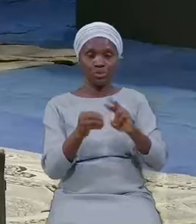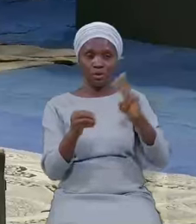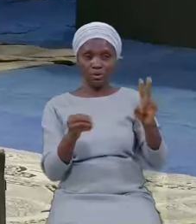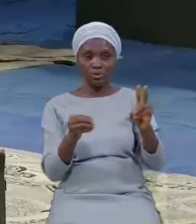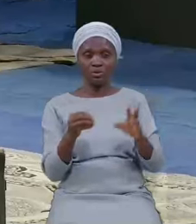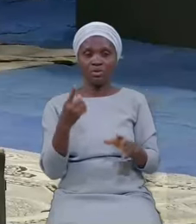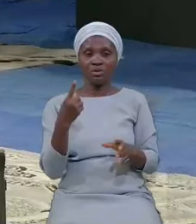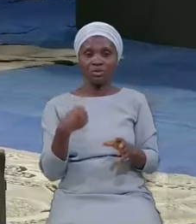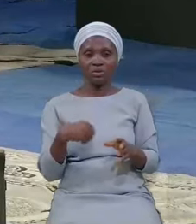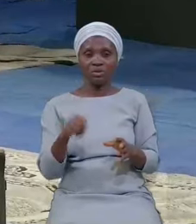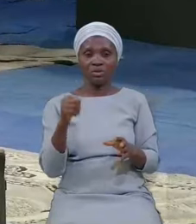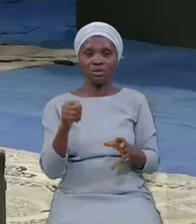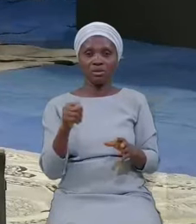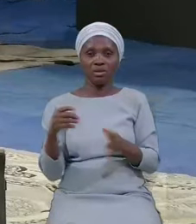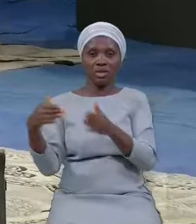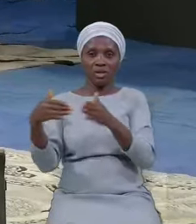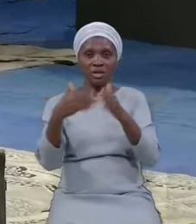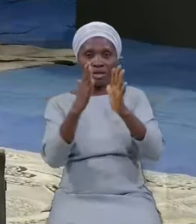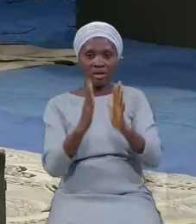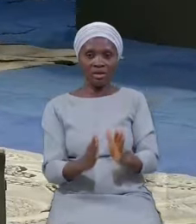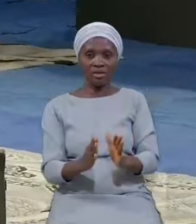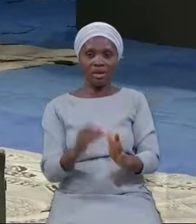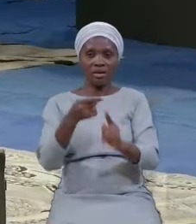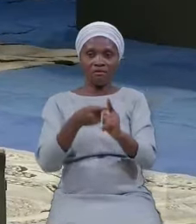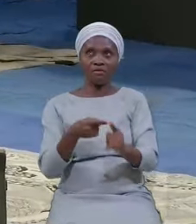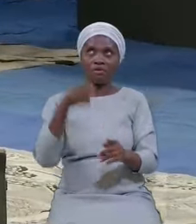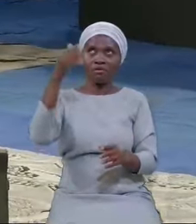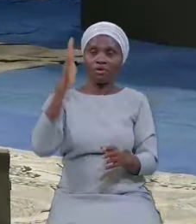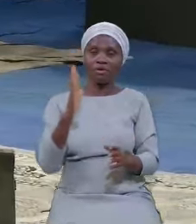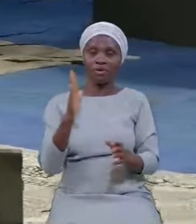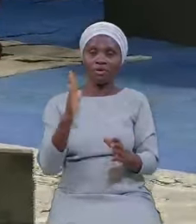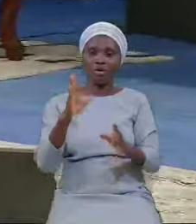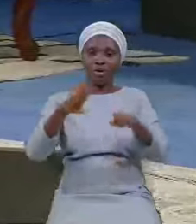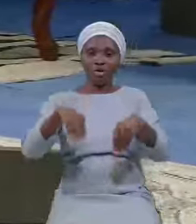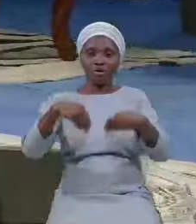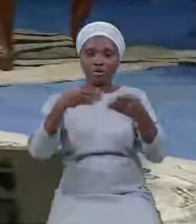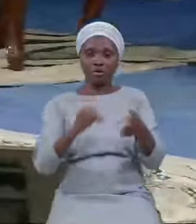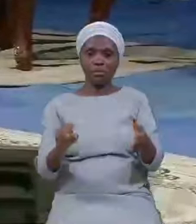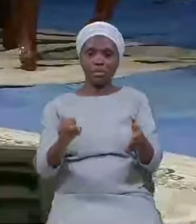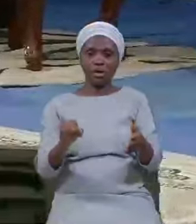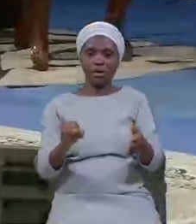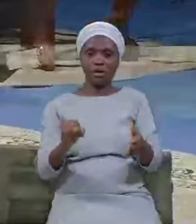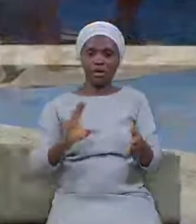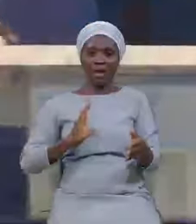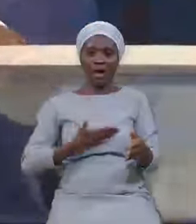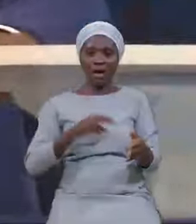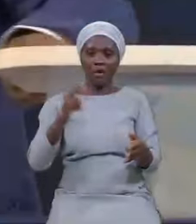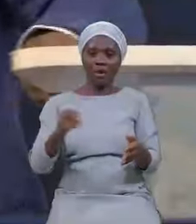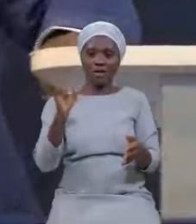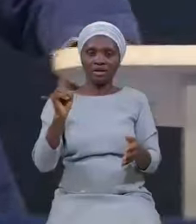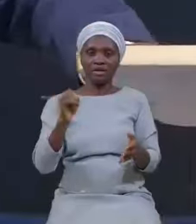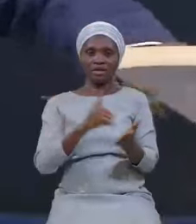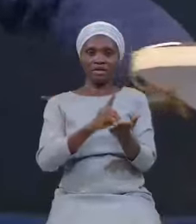pourvoyant à tous nos besoins de façon surnaturelle. Quand vous voyez